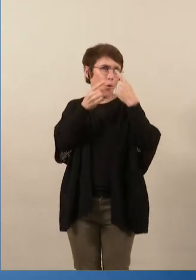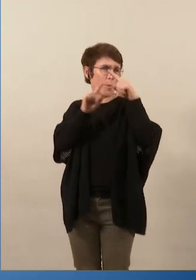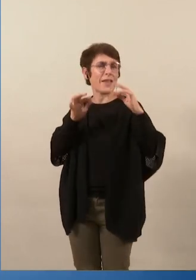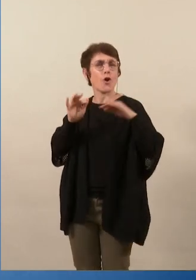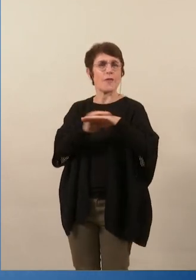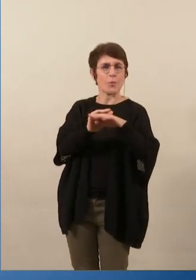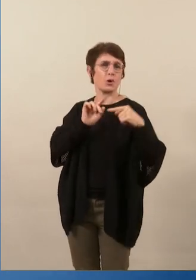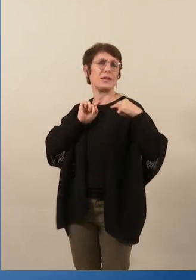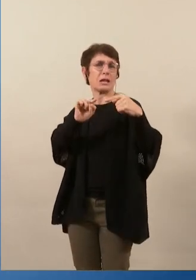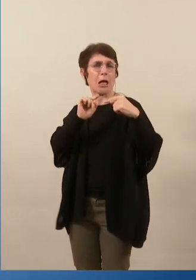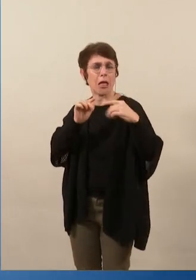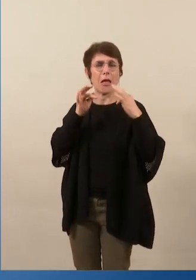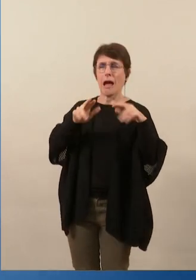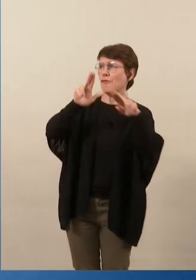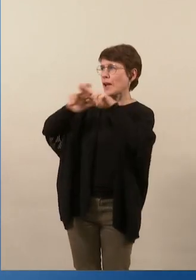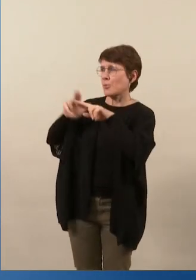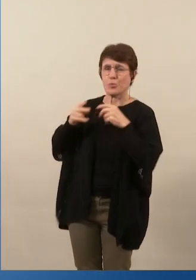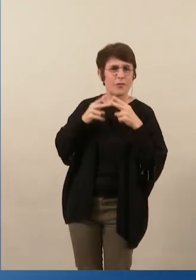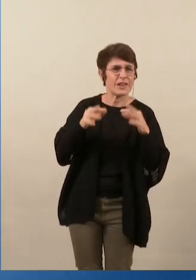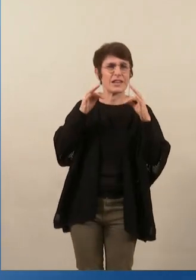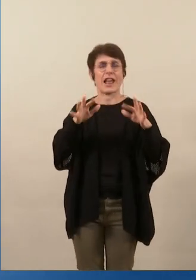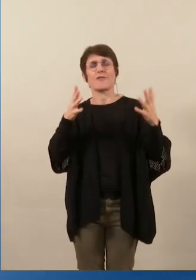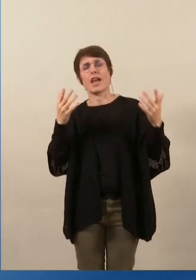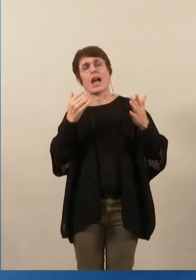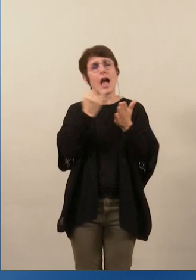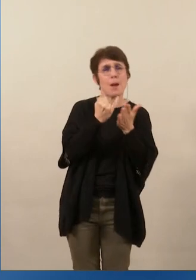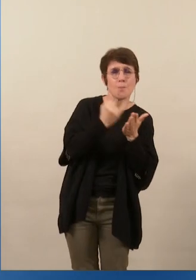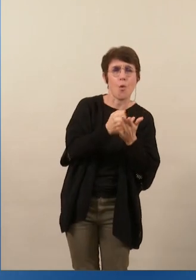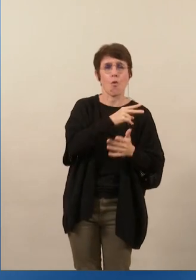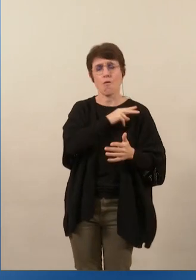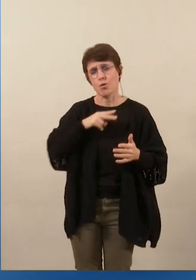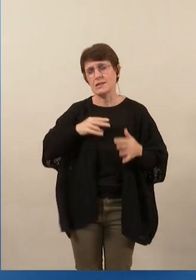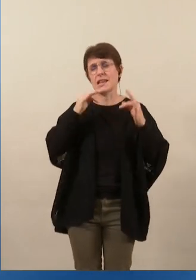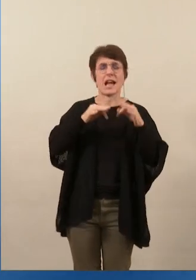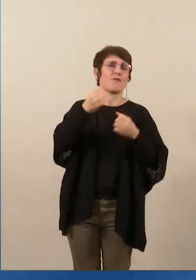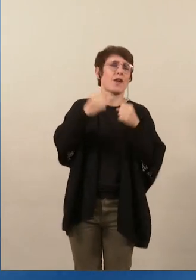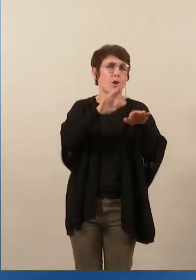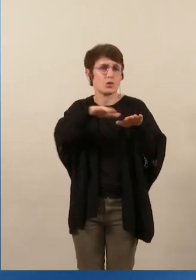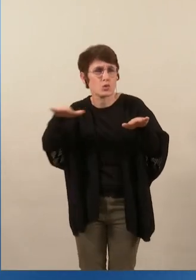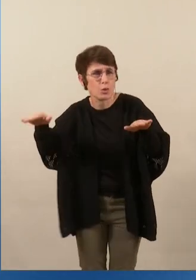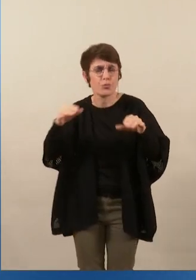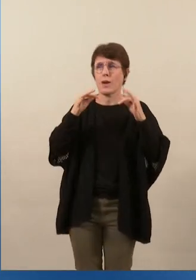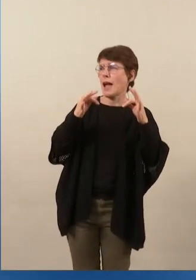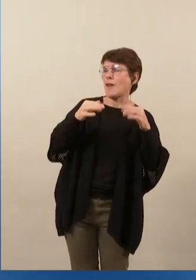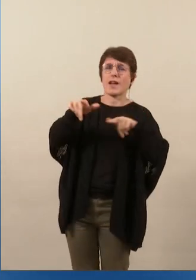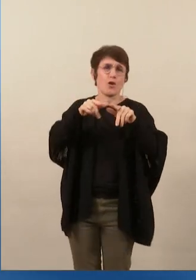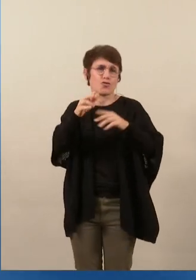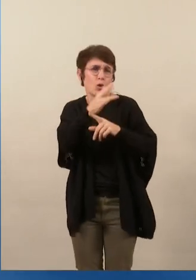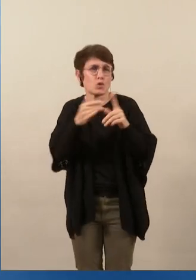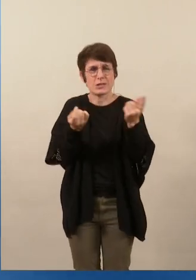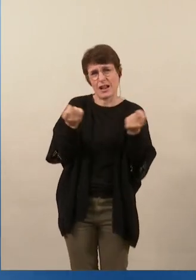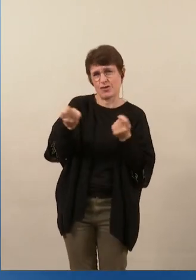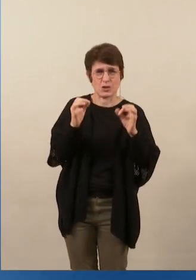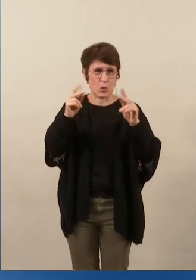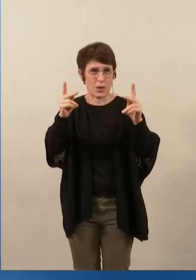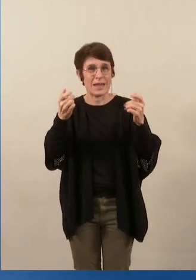la taxe foncière sur l'aménagement de la ville sur l'endettement sur l'espace public sur la place de la voiture sur plein de trucs sur la place du jogement social et cetera mais que